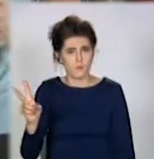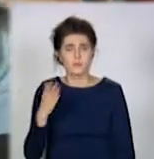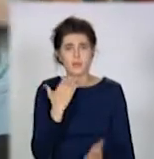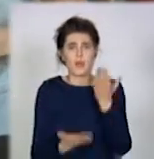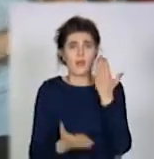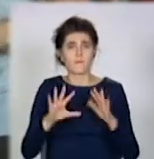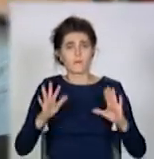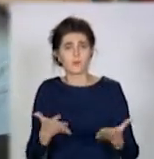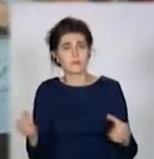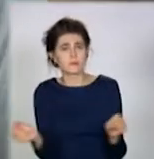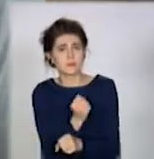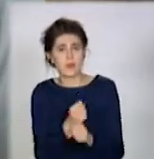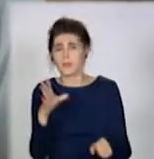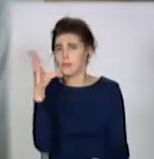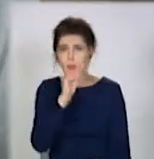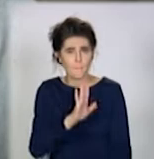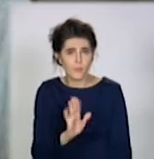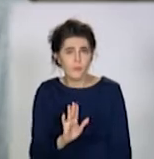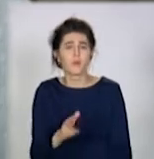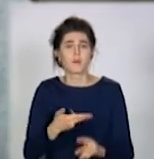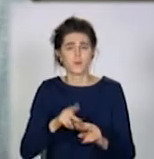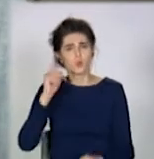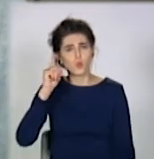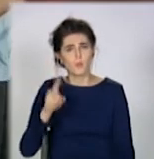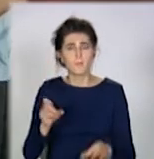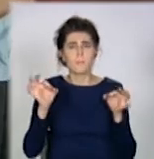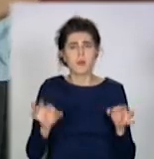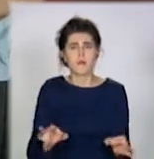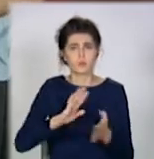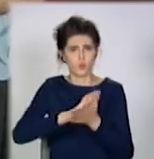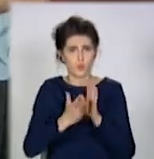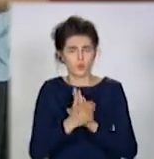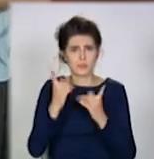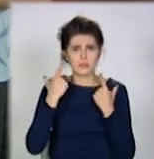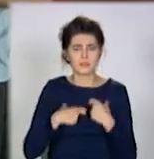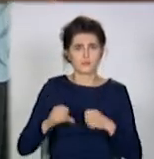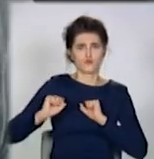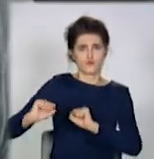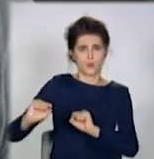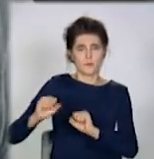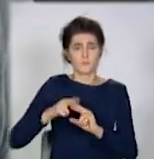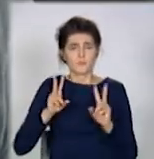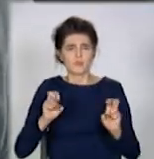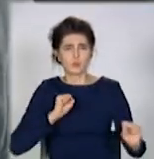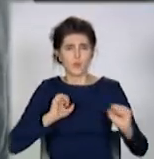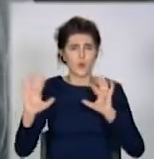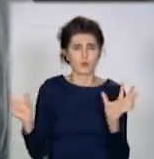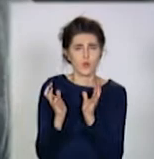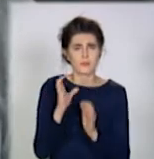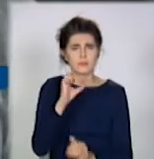якщо бійки не минути, то треба діяти в залежності від ситуації, каже тренер із самооборони. По-перше, ми